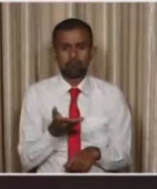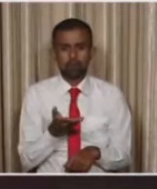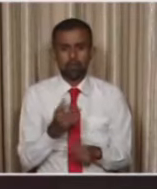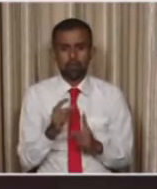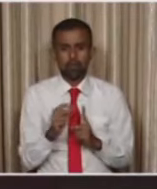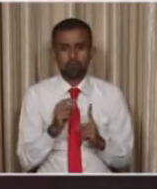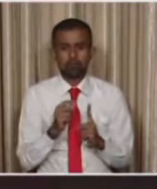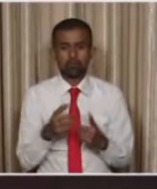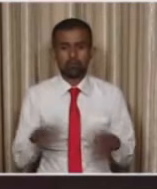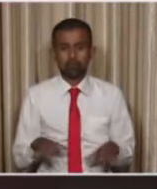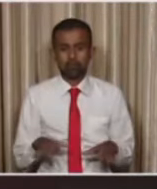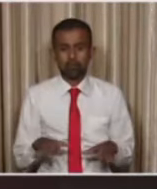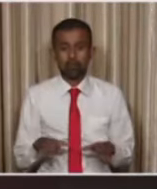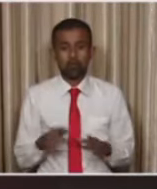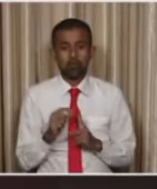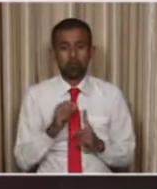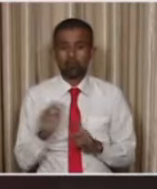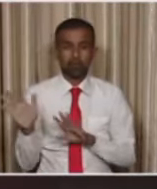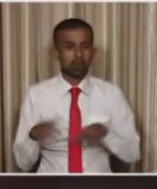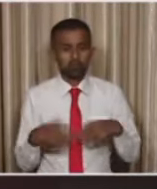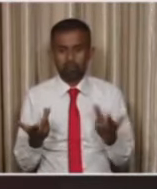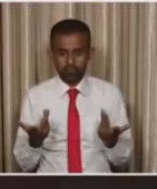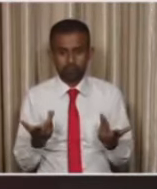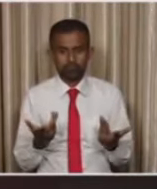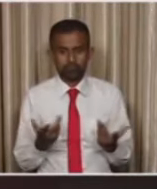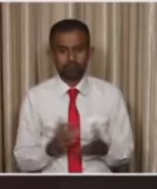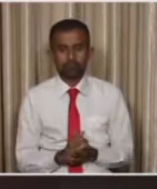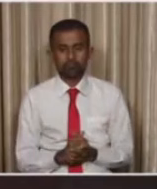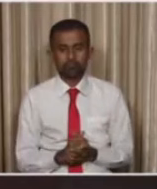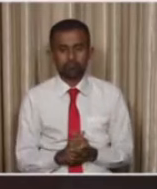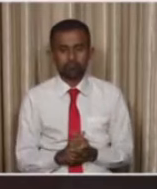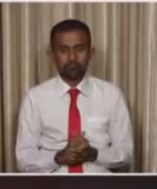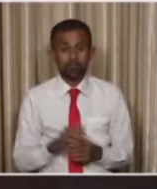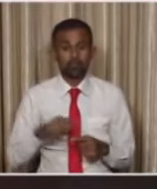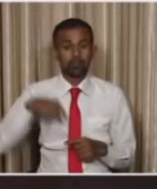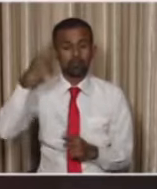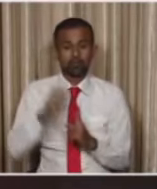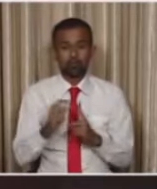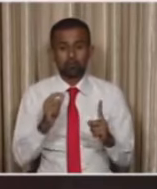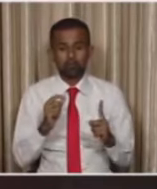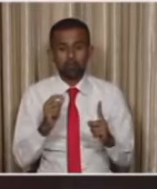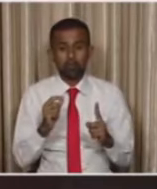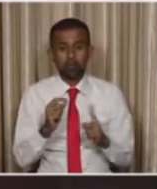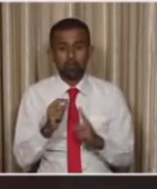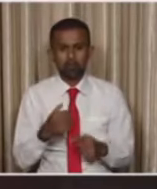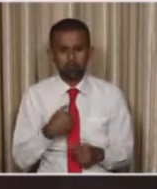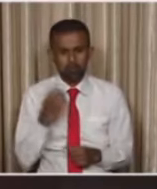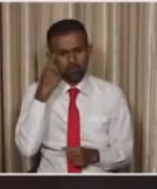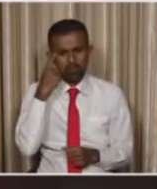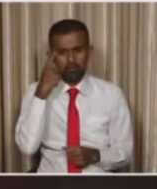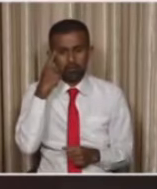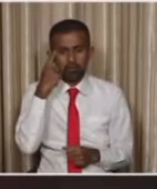මන්ත්‍රී දුවර ඉවරලා ආයේ මන්ත්‍රී පාර්ලිමේන්තුවට එන්න බැරි වෙන තත්ත්වයකටපත් වෙයි. මොකද ඊළඟ පාර්ලිමේන්තුව වෙනකොට පාර්ලිමේන්තුවේ මම නම් දන්නවා